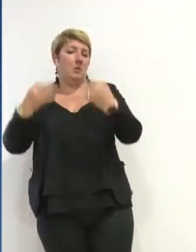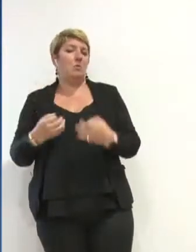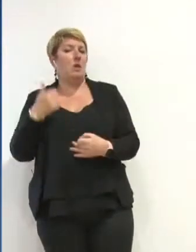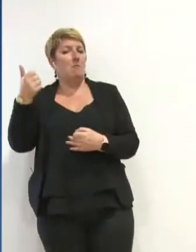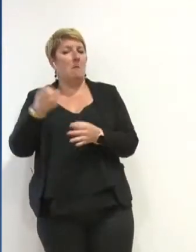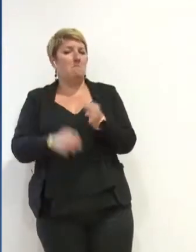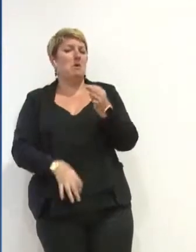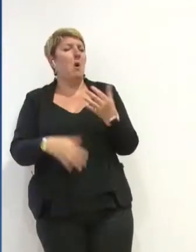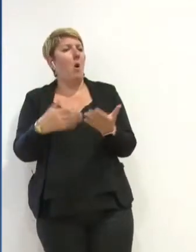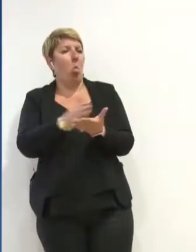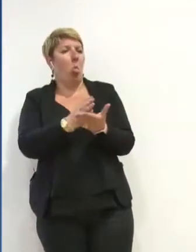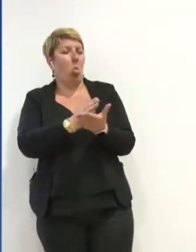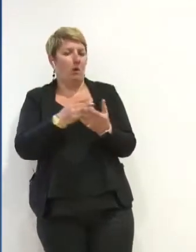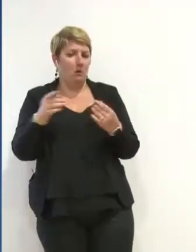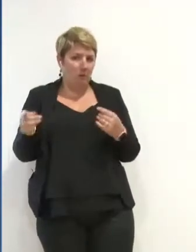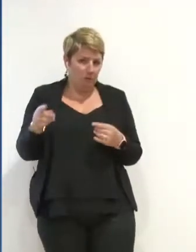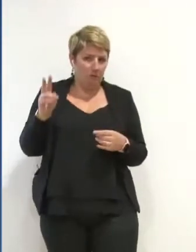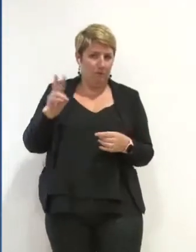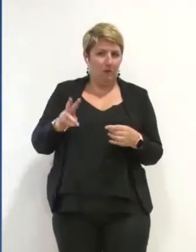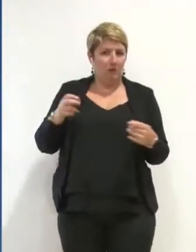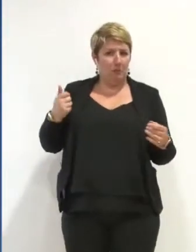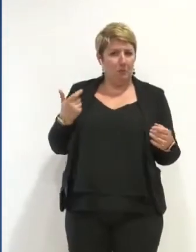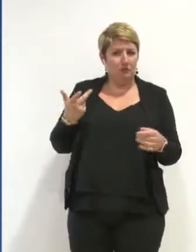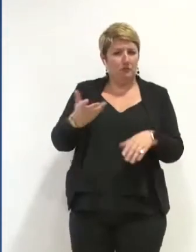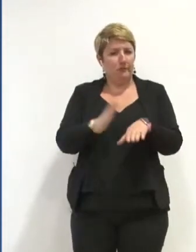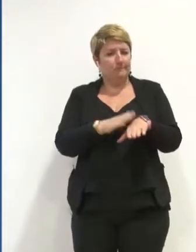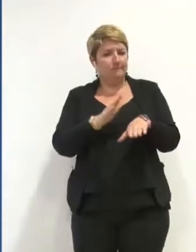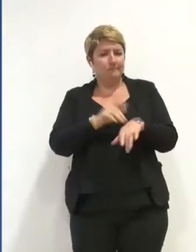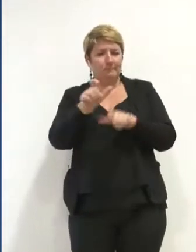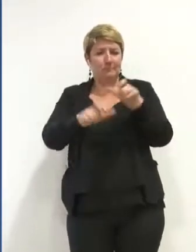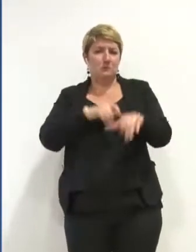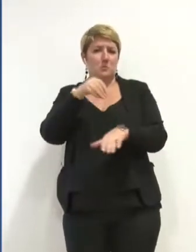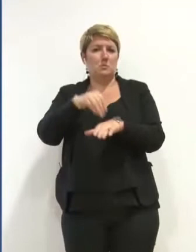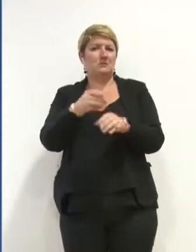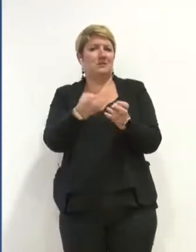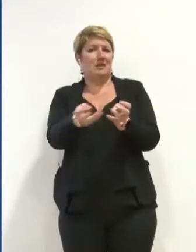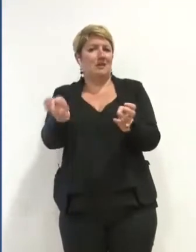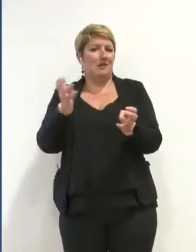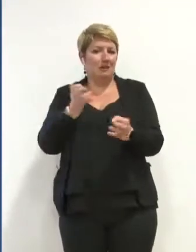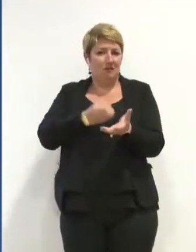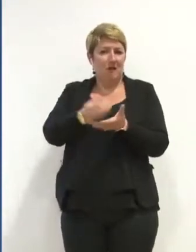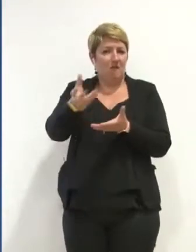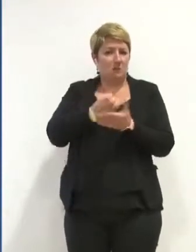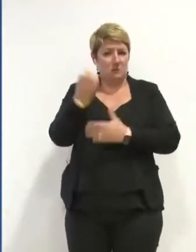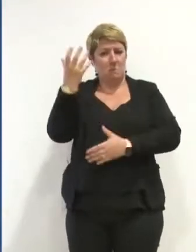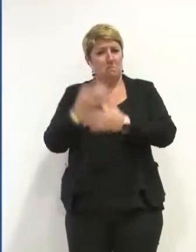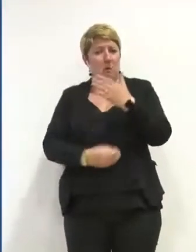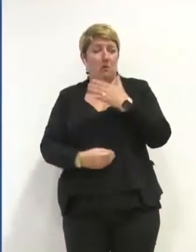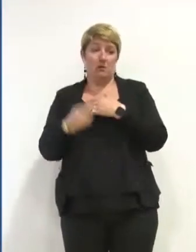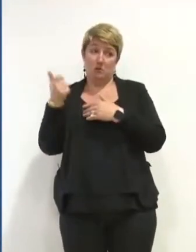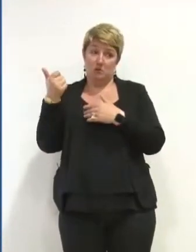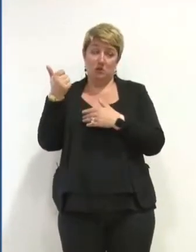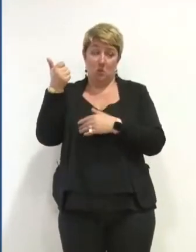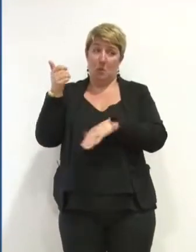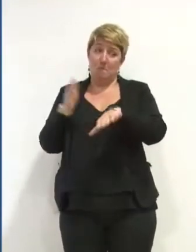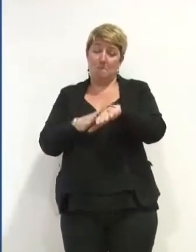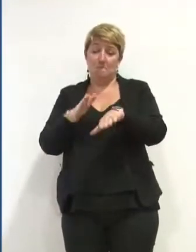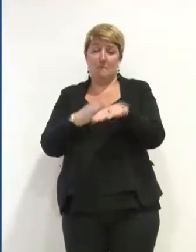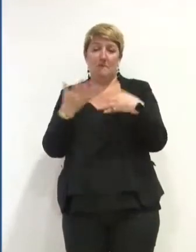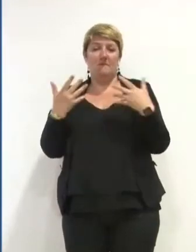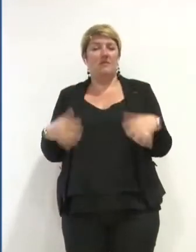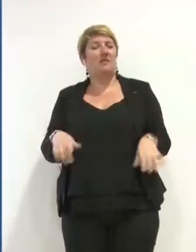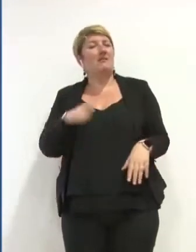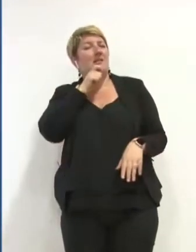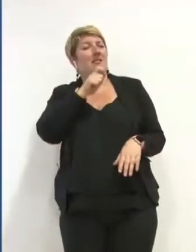plusieurs reprises le défaut d'information aux conseillers municipaux. L'interview auquel je faisais référence tout à